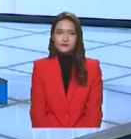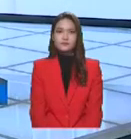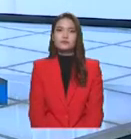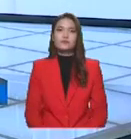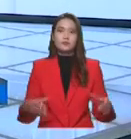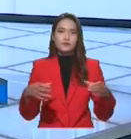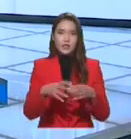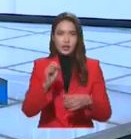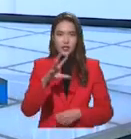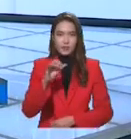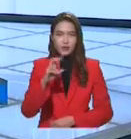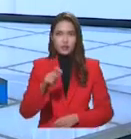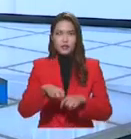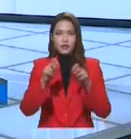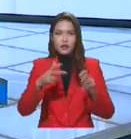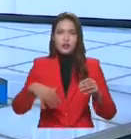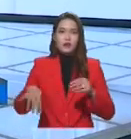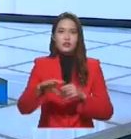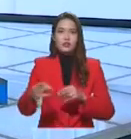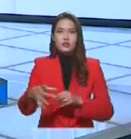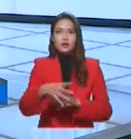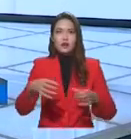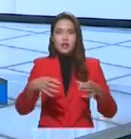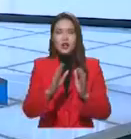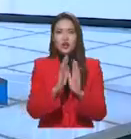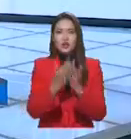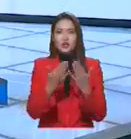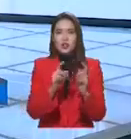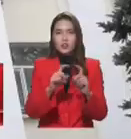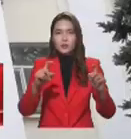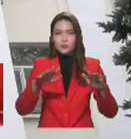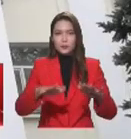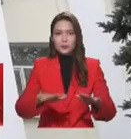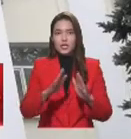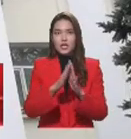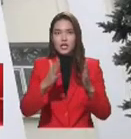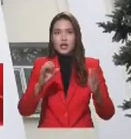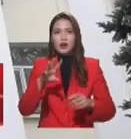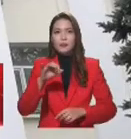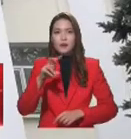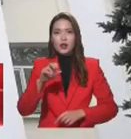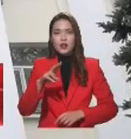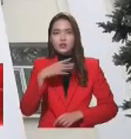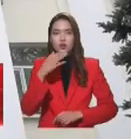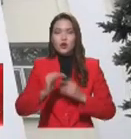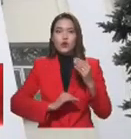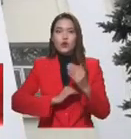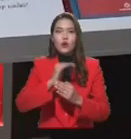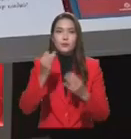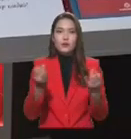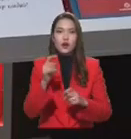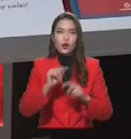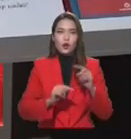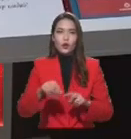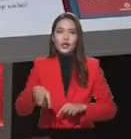Партия «Аманат» откроет во всех своих региональных филиалах книжные магазины. Проект «КТАП «Аманат»» ориентирован на повышение интереса к